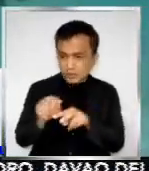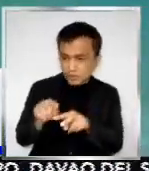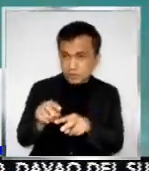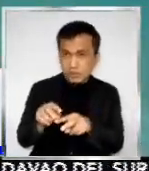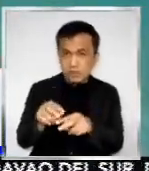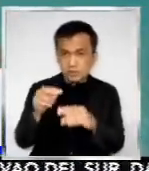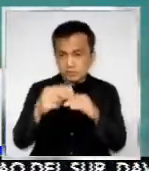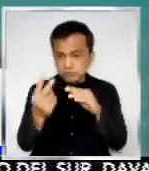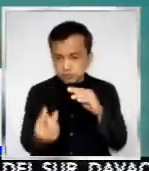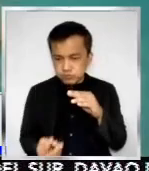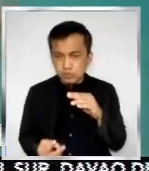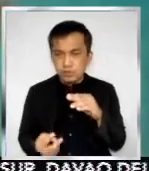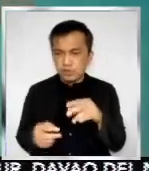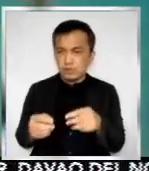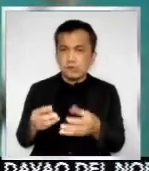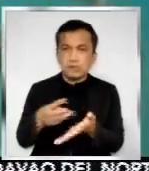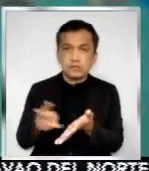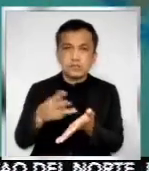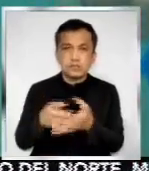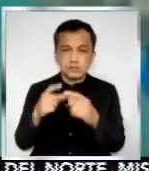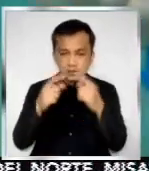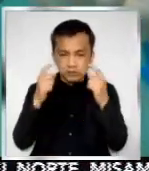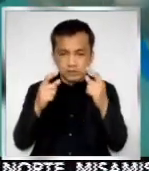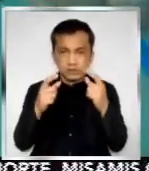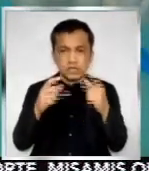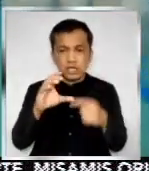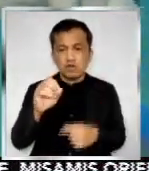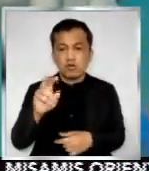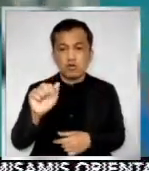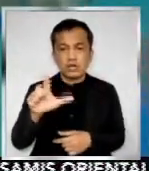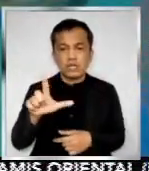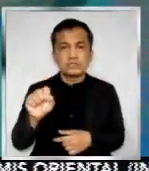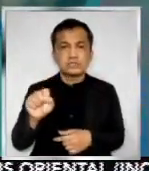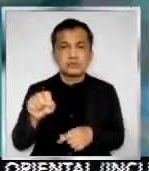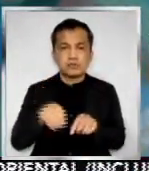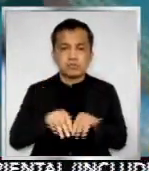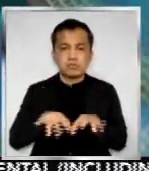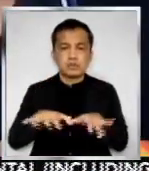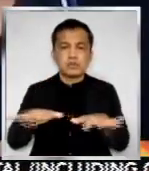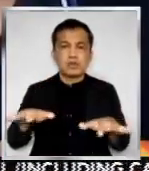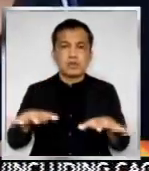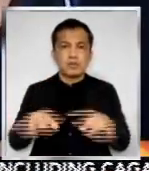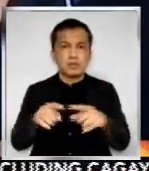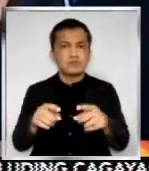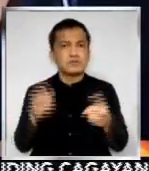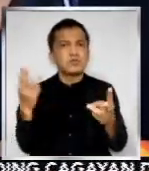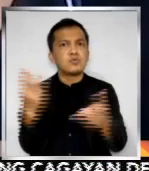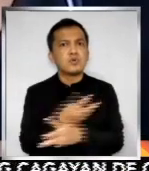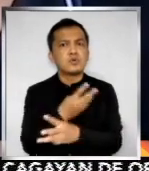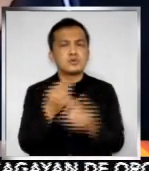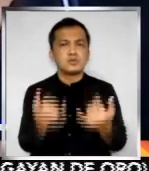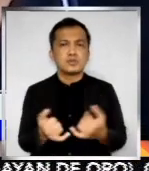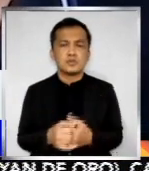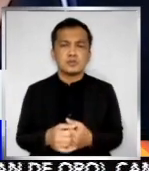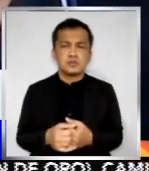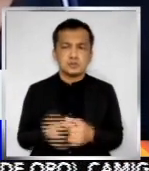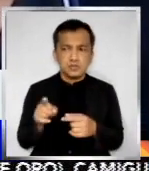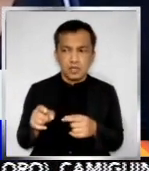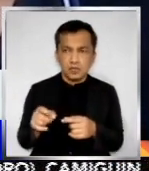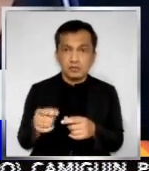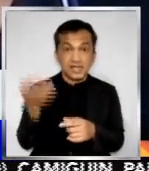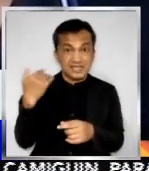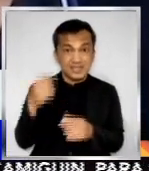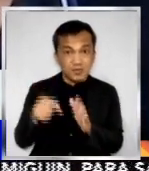na face mask na nakasabit sa mga corals. Pero tila lumalala raw ito ngayon. Kasi noon parang paisa-isa,